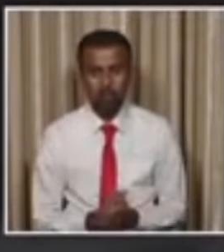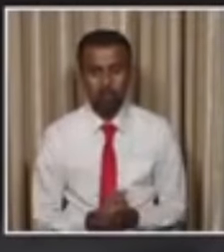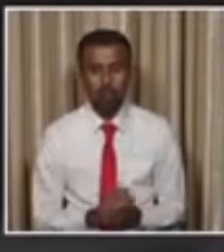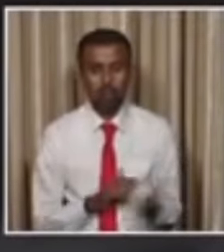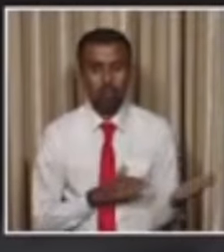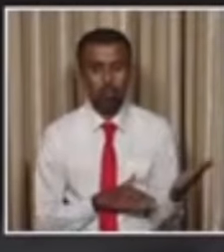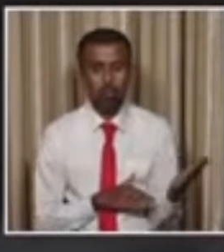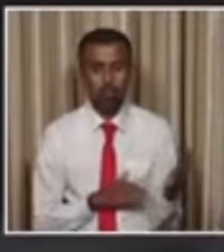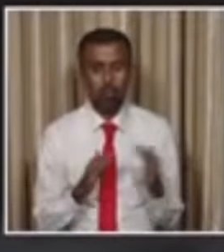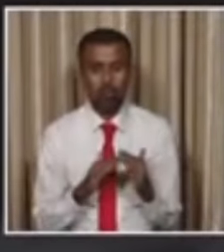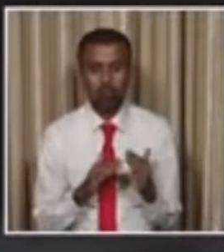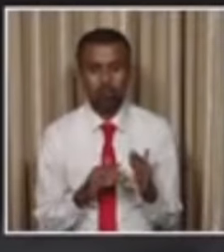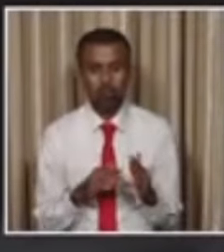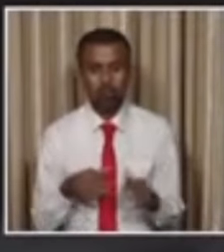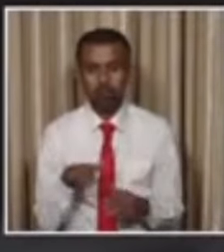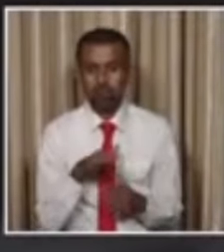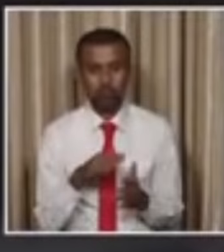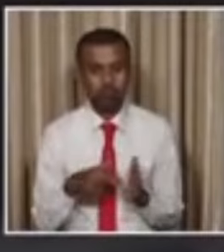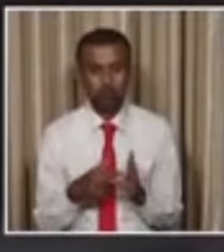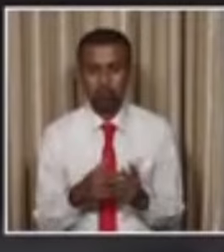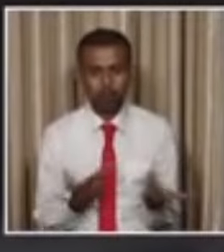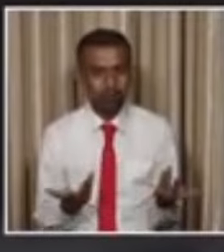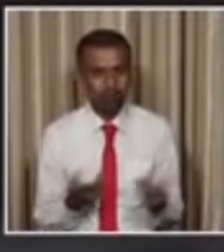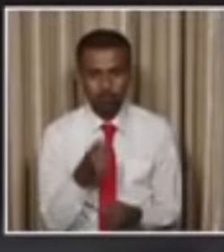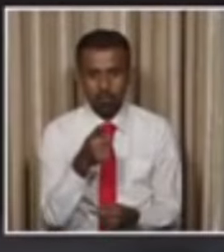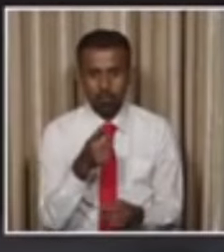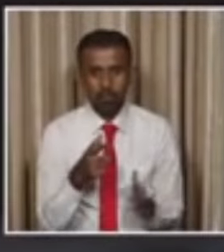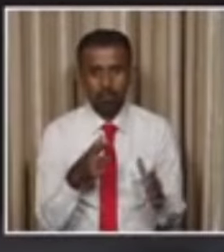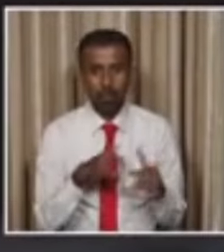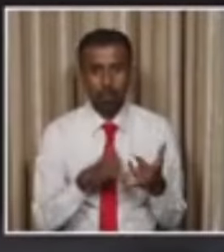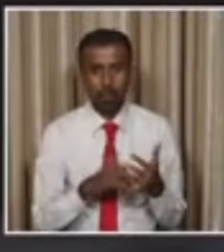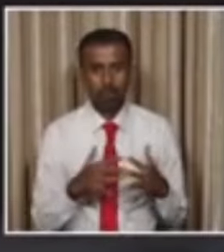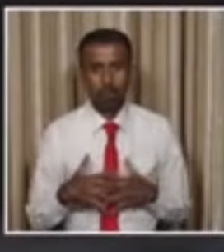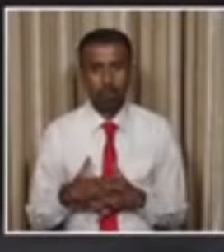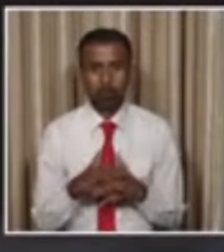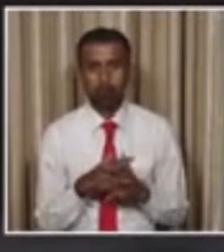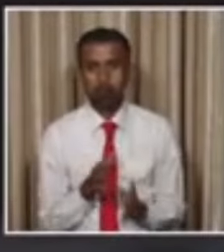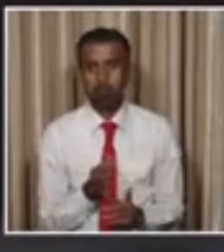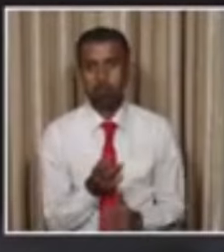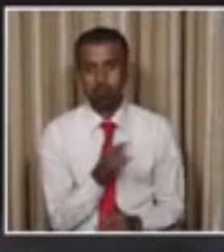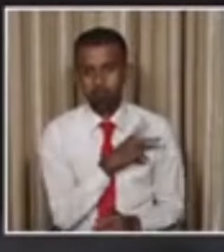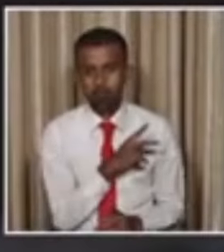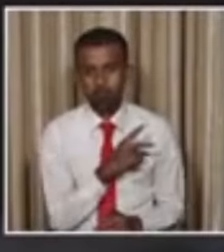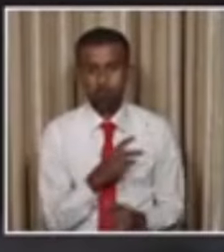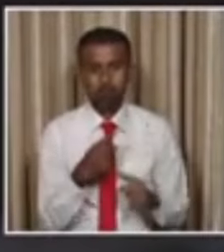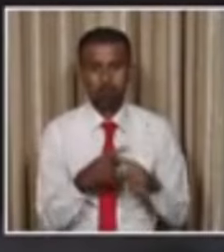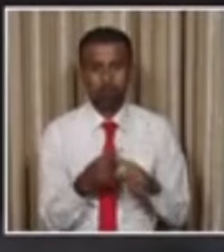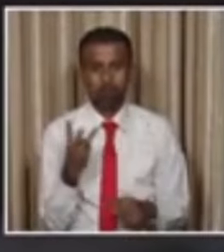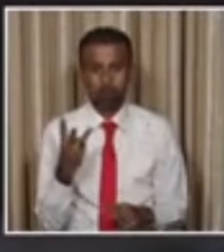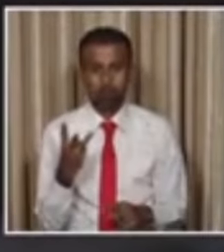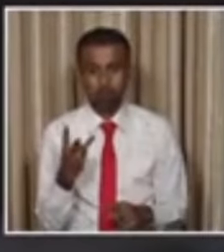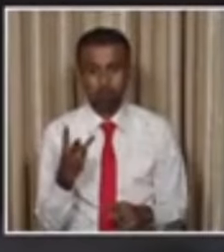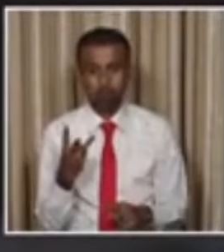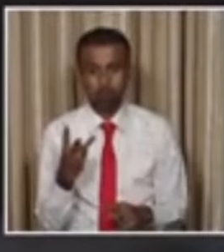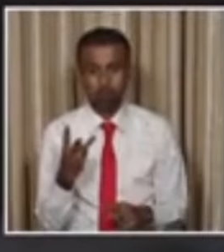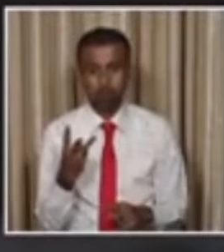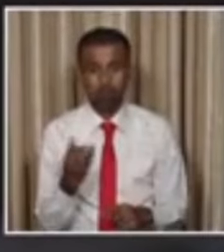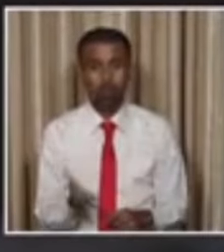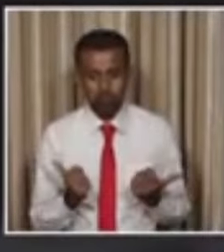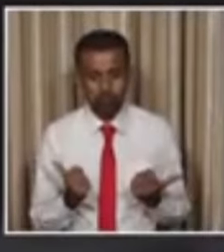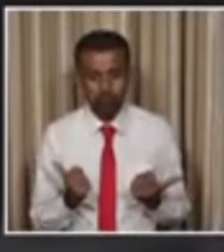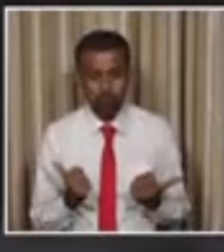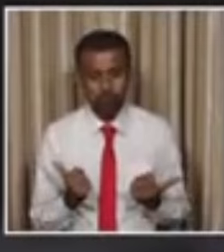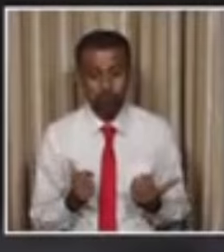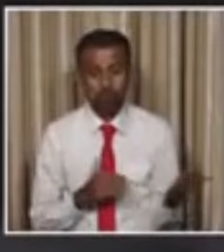උරුමය සමාජ ආර්ථික රටාවක් නෙවෙයිද? අස්වැසුම ජනාධිපතිතුමා පෙරේදත් කිව්වා තුන් ගුණයක් වැඩි කර